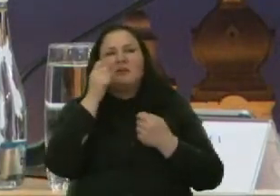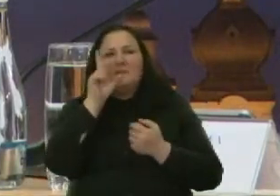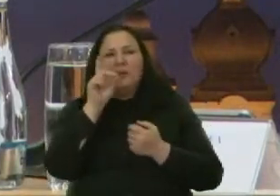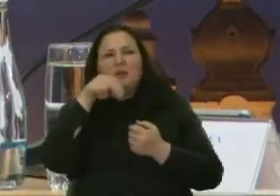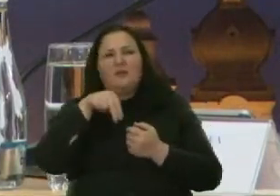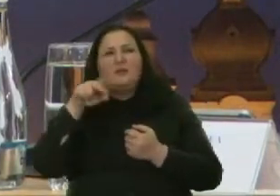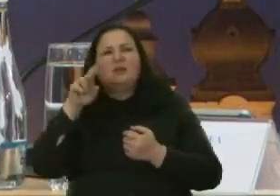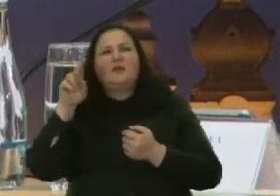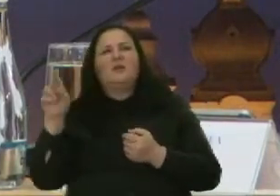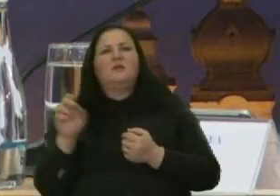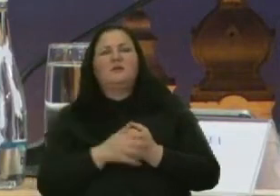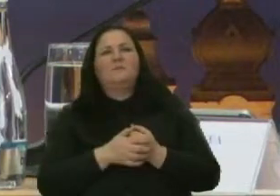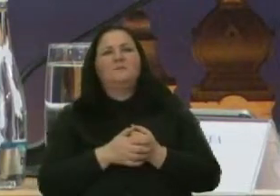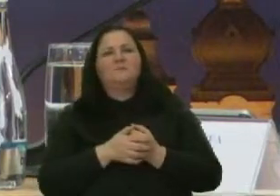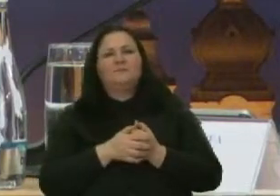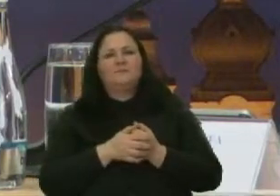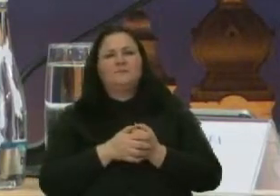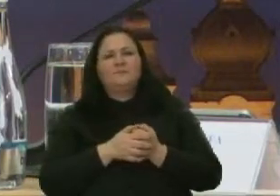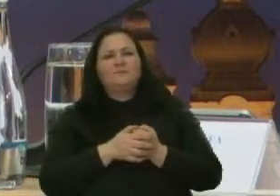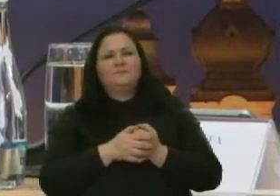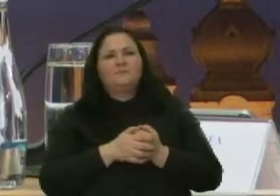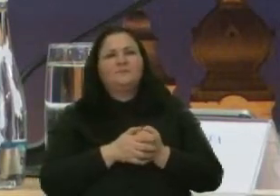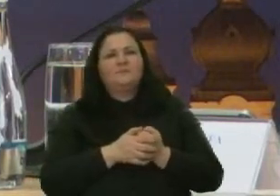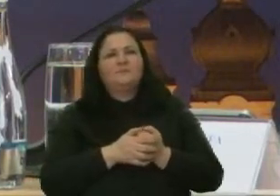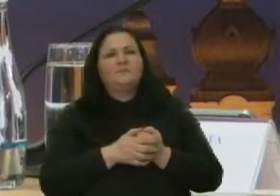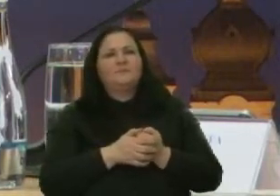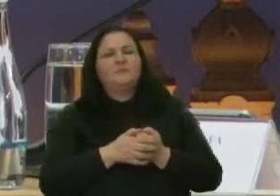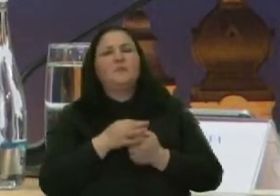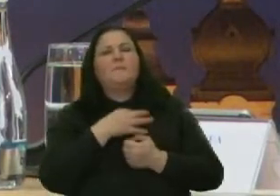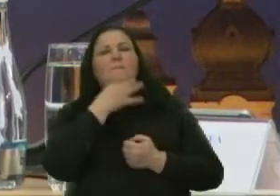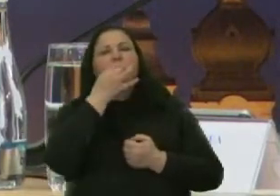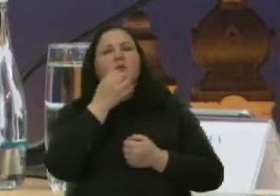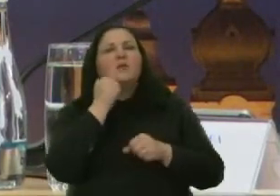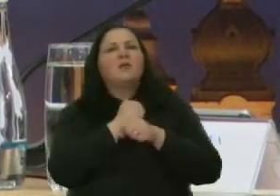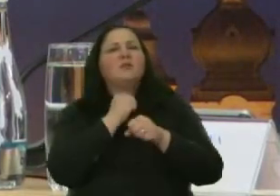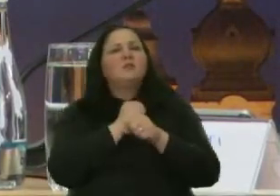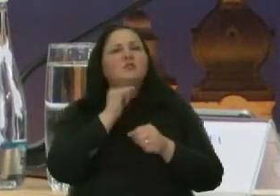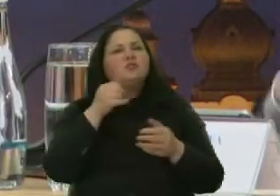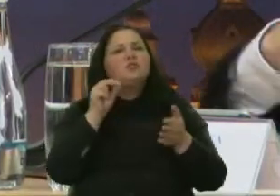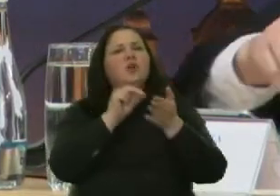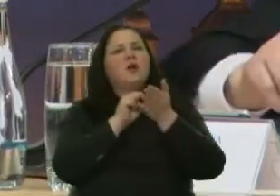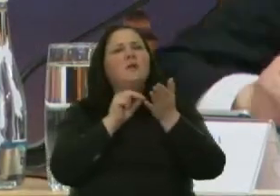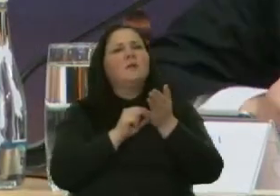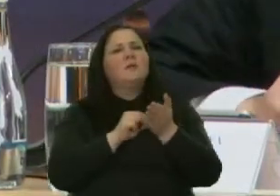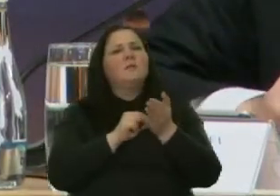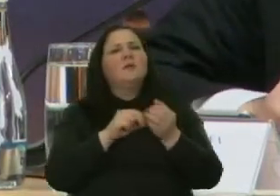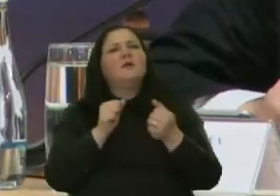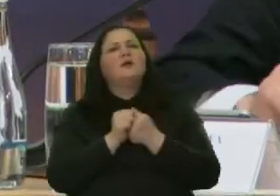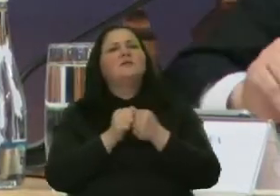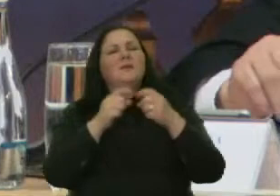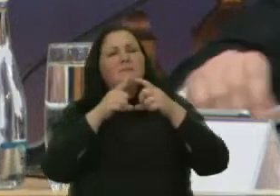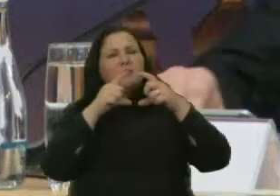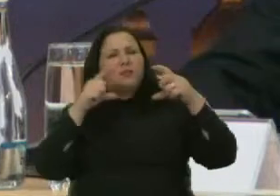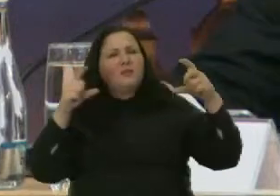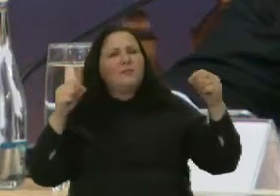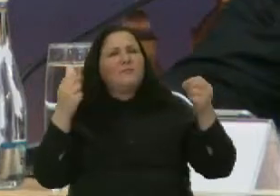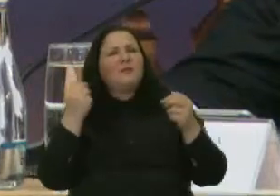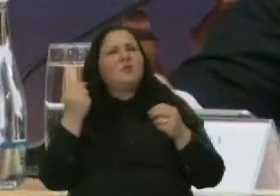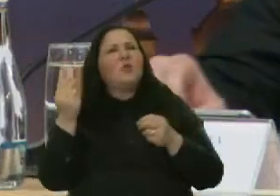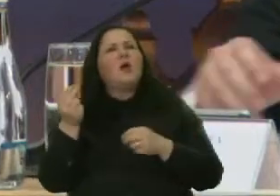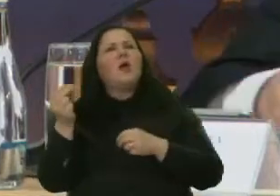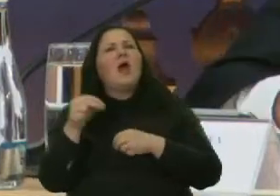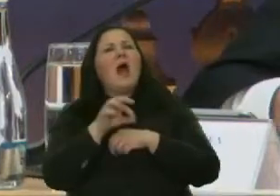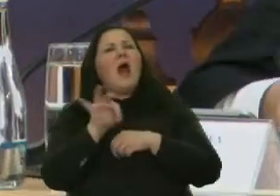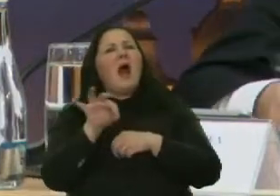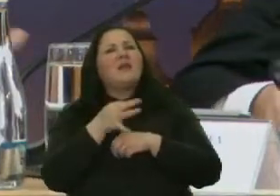pnrr așa propunere realizare și aplicare plăcuțe de identificare a arhitectului propunerea e generoasă e bună